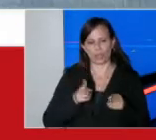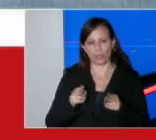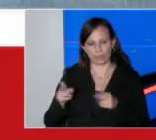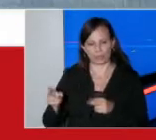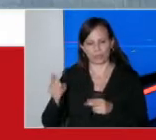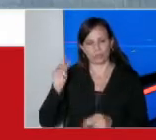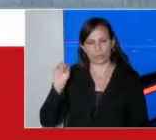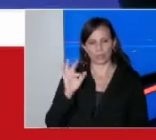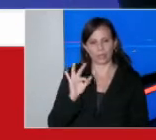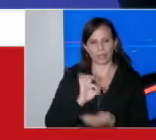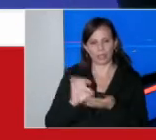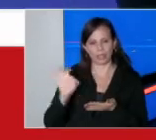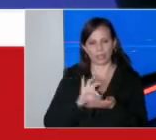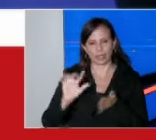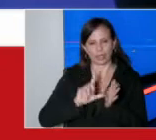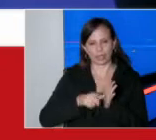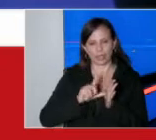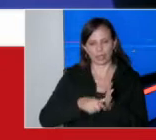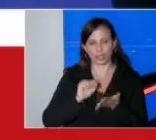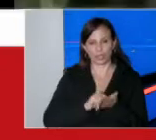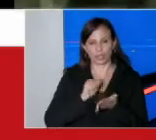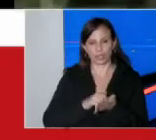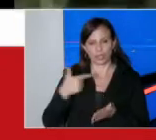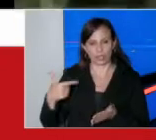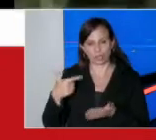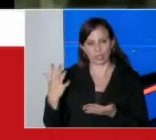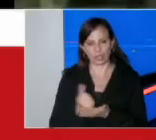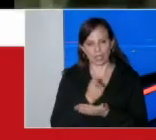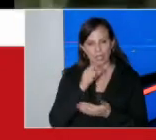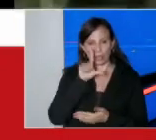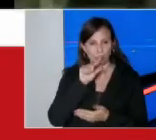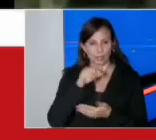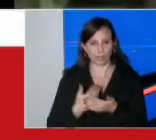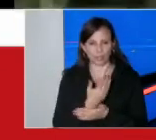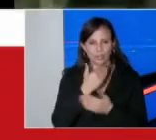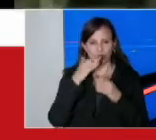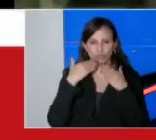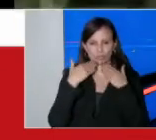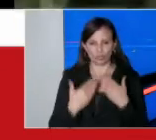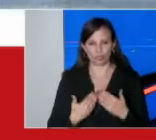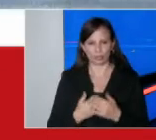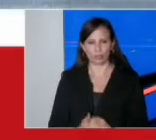כתב הטכנולוגיה של גלובס, עלה והצלח ובהצלחה בטוויטר החדש. תודה, תודה, תודה.